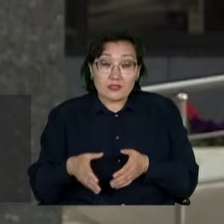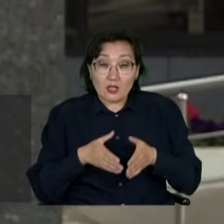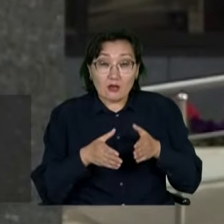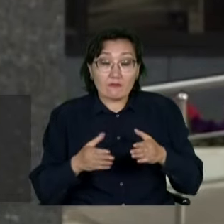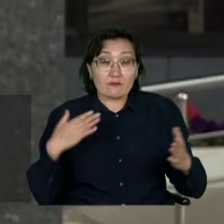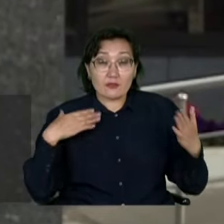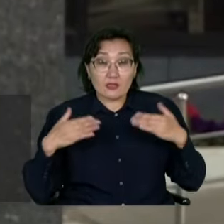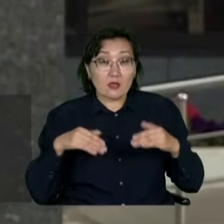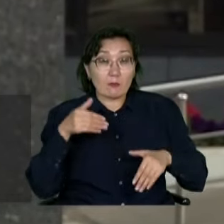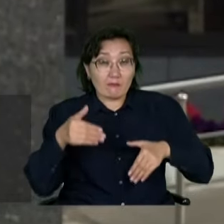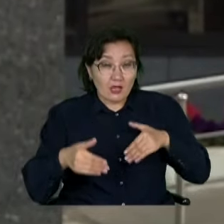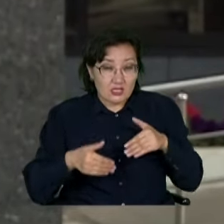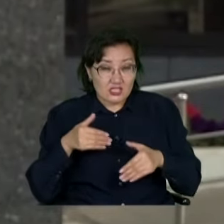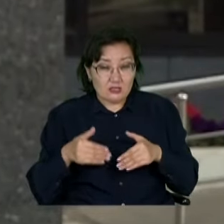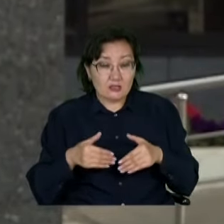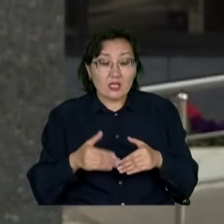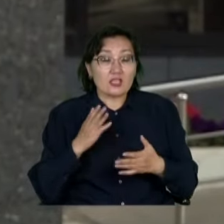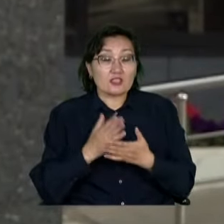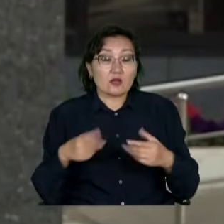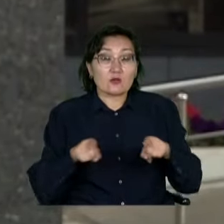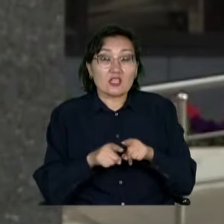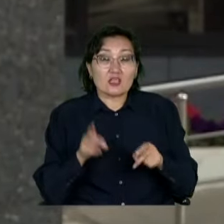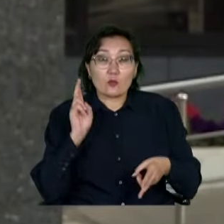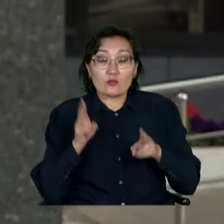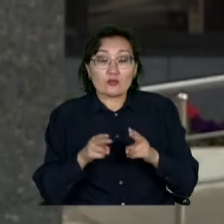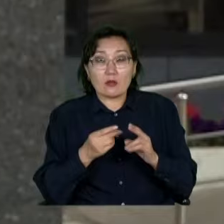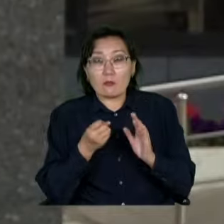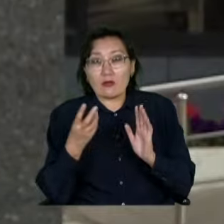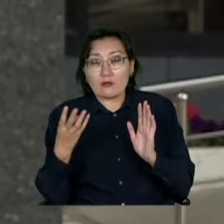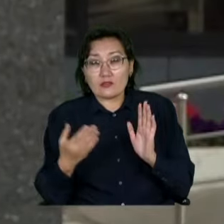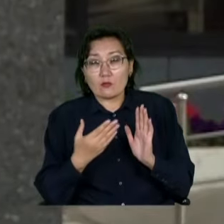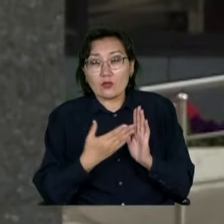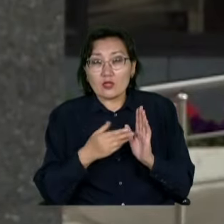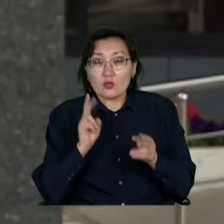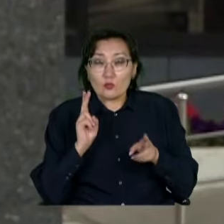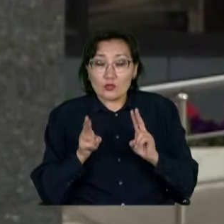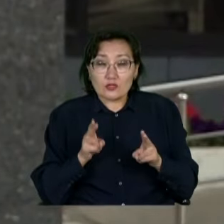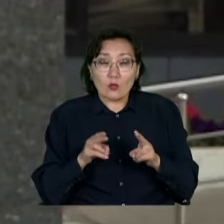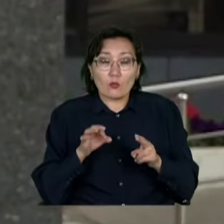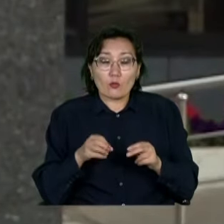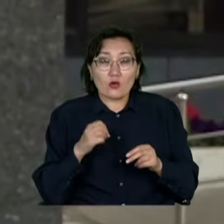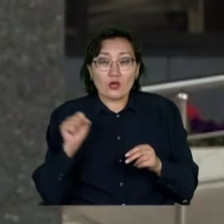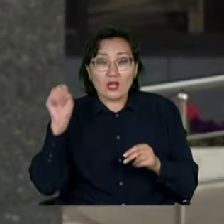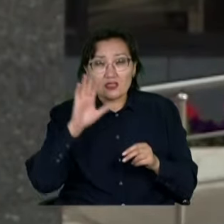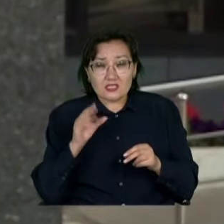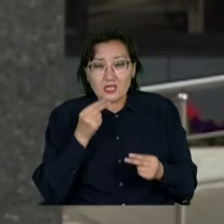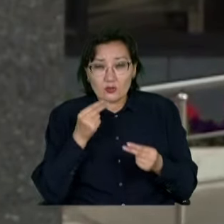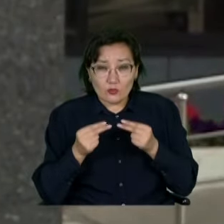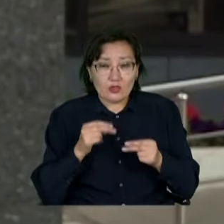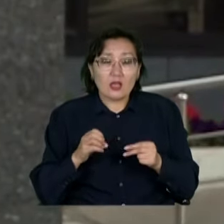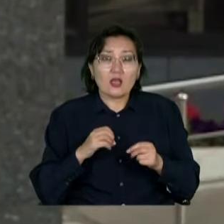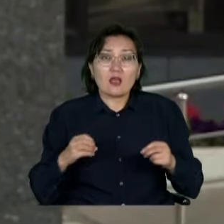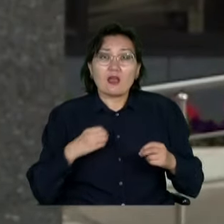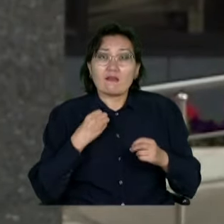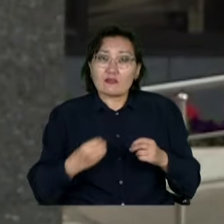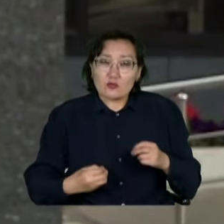фитнес, бассейн. Есть также ресторан по видам кухни, там паназиатская кухня, американская, халал